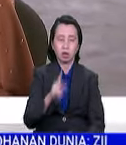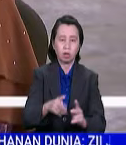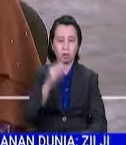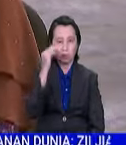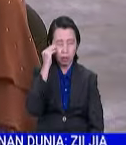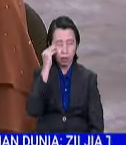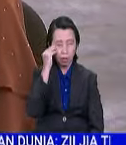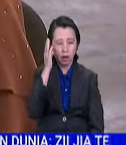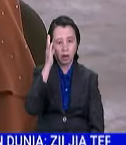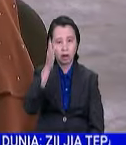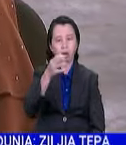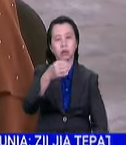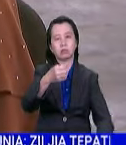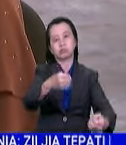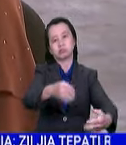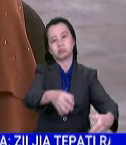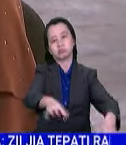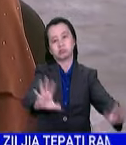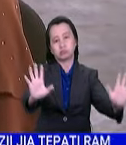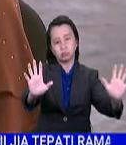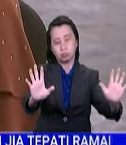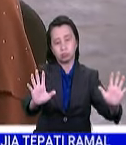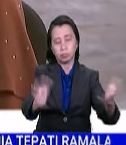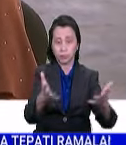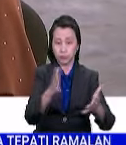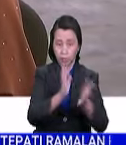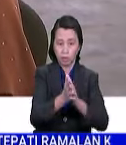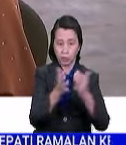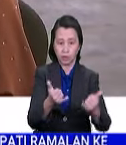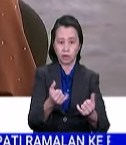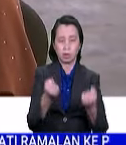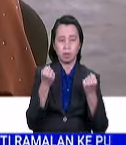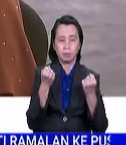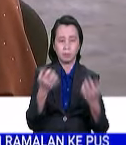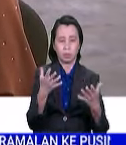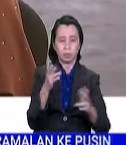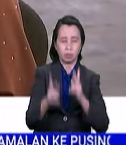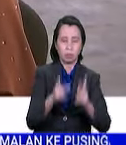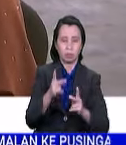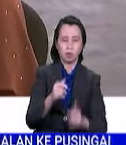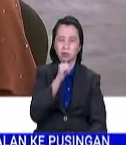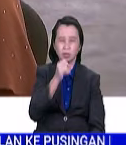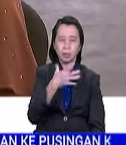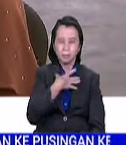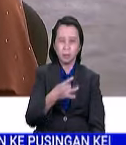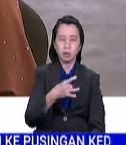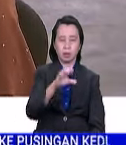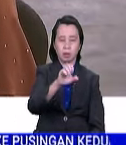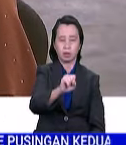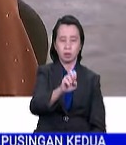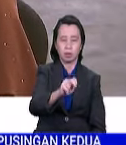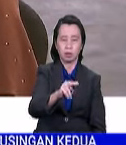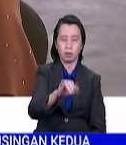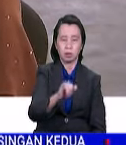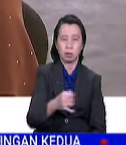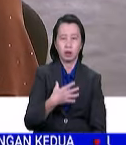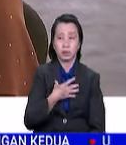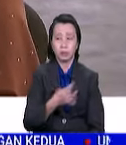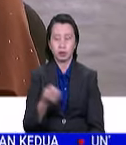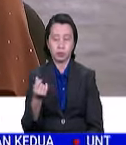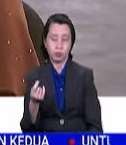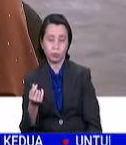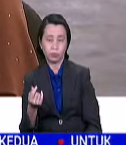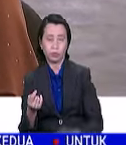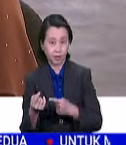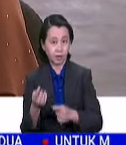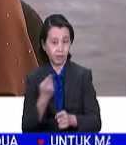Melayu sendiri akan hilang kan. Jadi sekarang ni kebanyakannya orang dia tak minat seni. Dia minat duit kan.